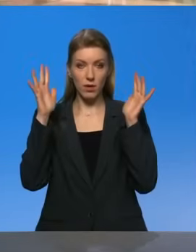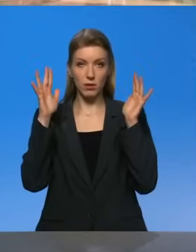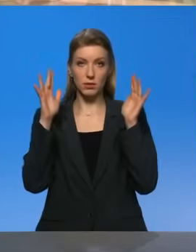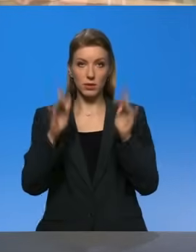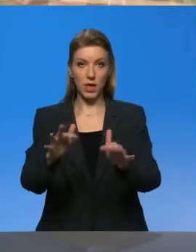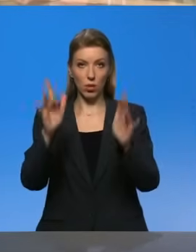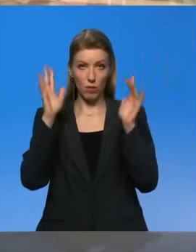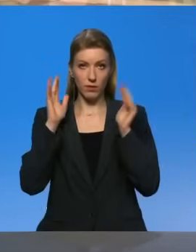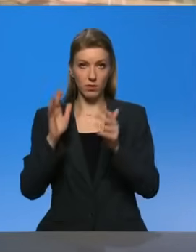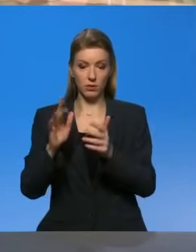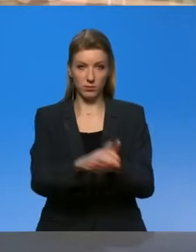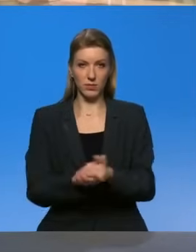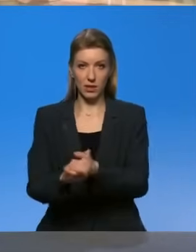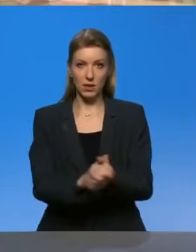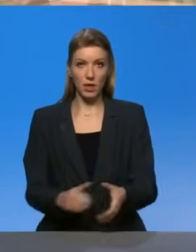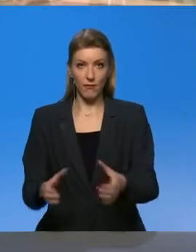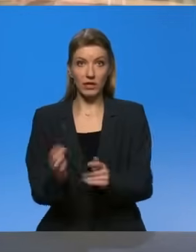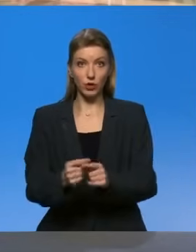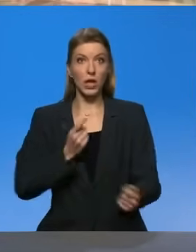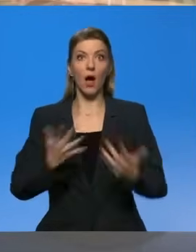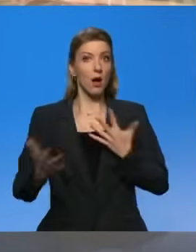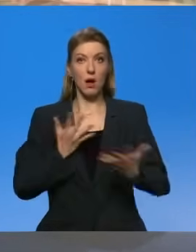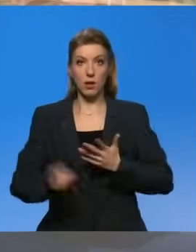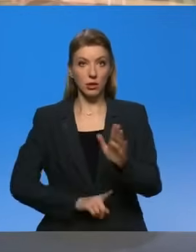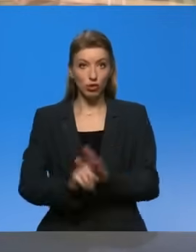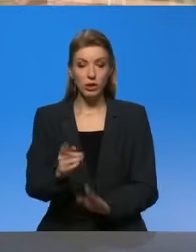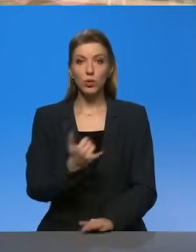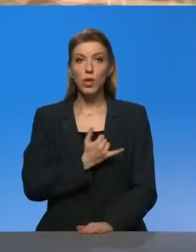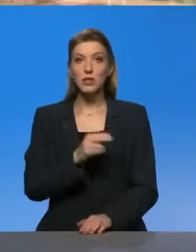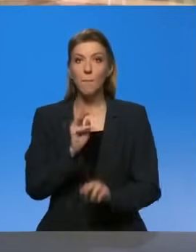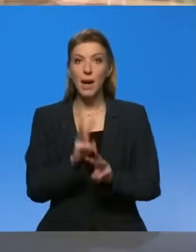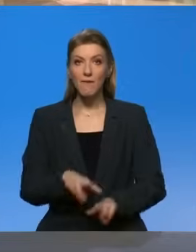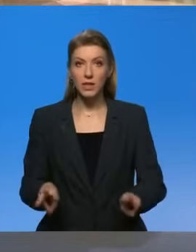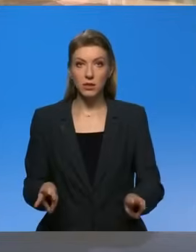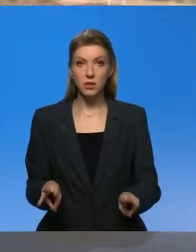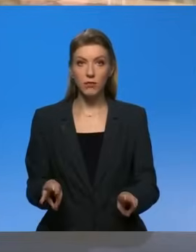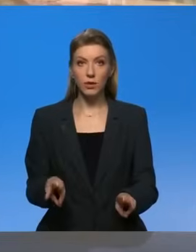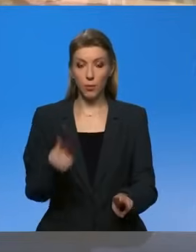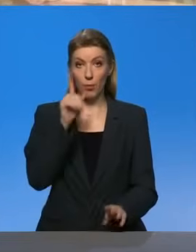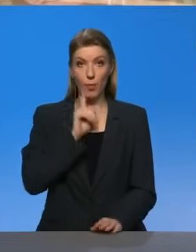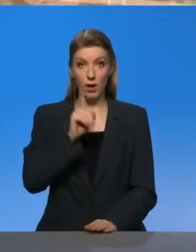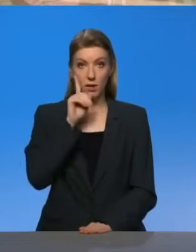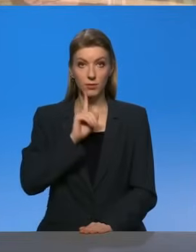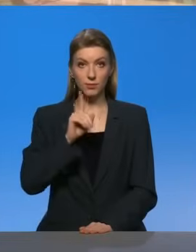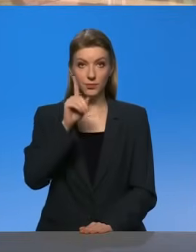садово-плодово-овощных хозяйств началась, у нас правительство, это, значит, пока она